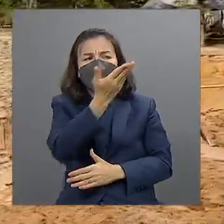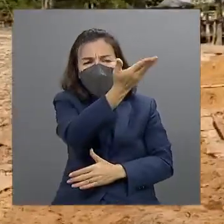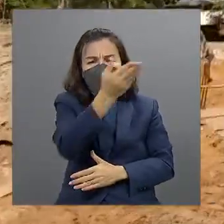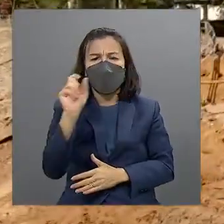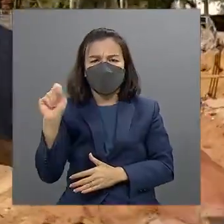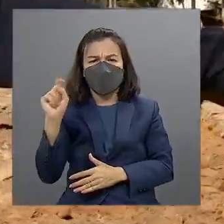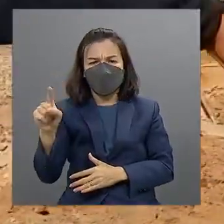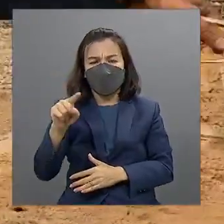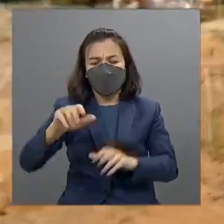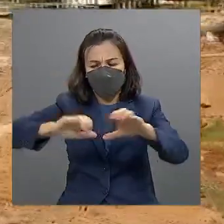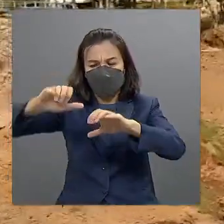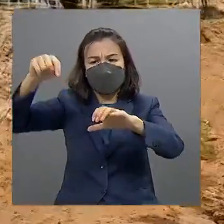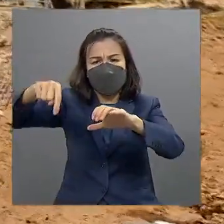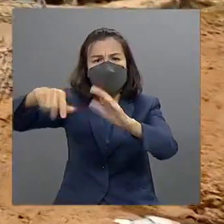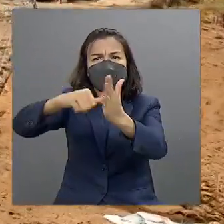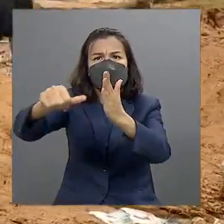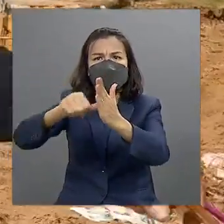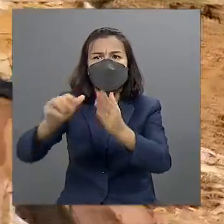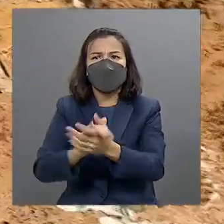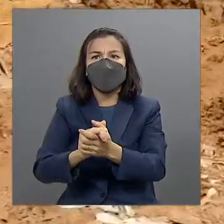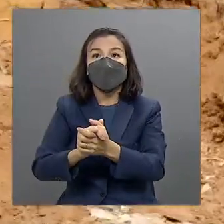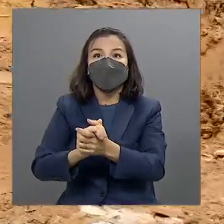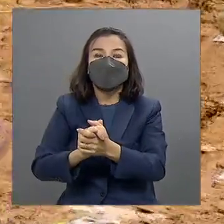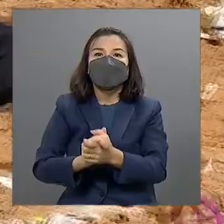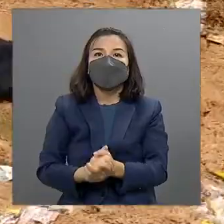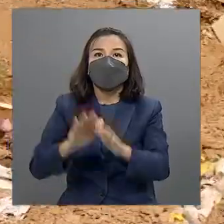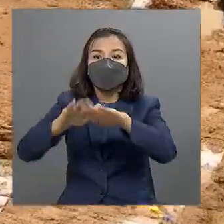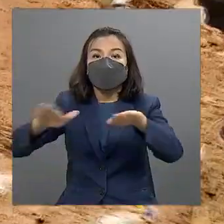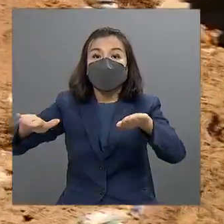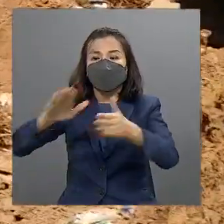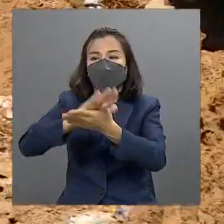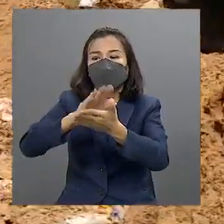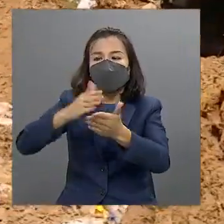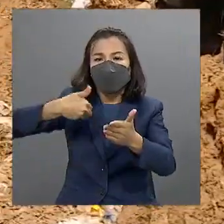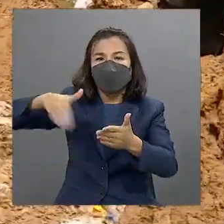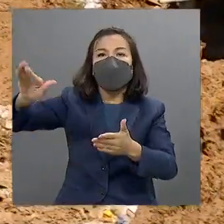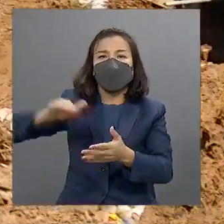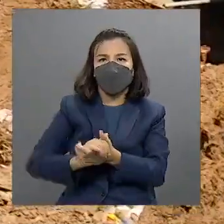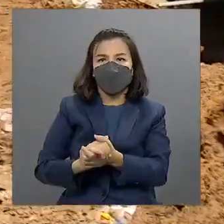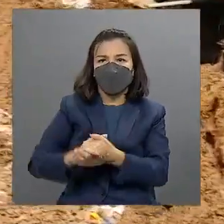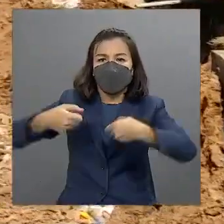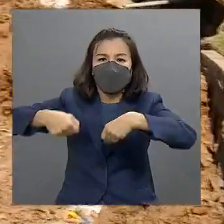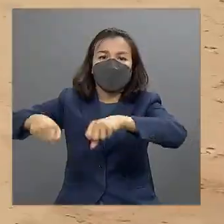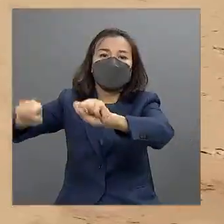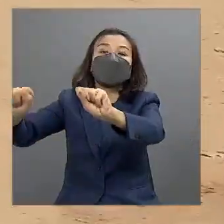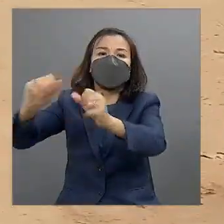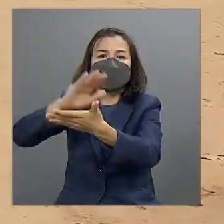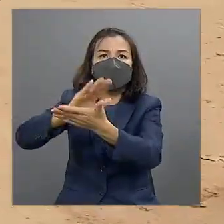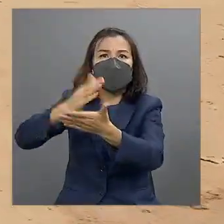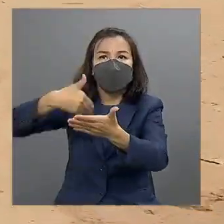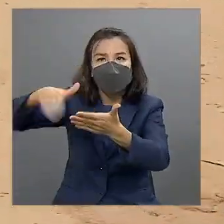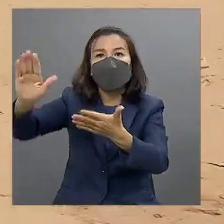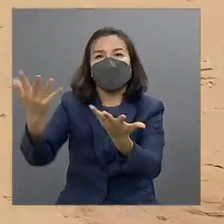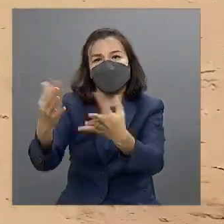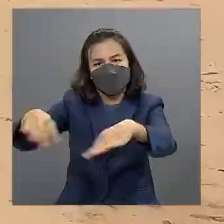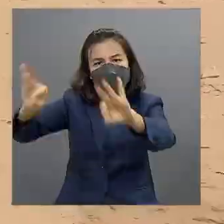งตรนี้มนก็เดินทางไปนงเรีนของชาวบ้านเหืกัน เป็ทางหักด้านในน